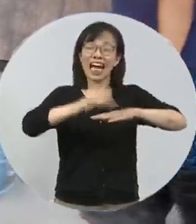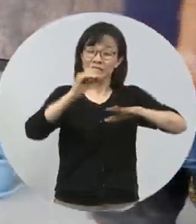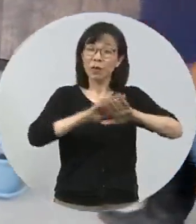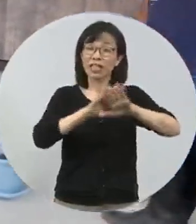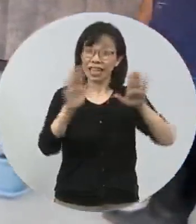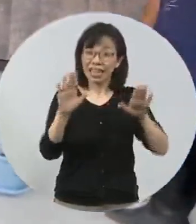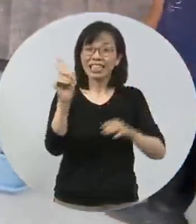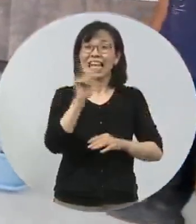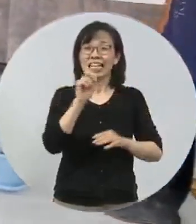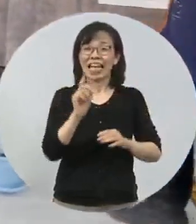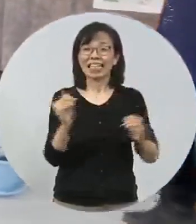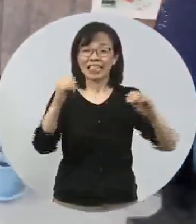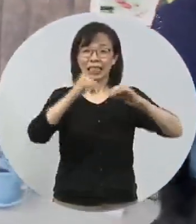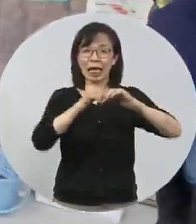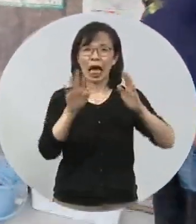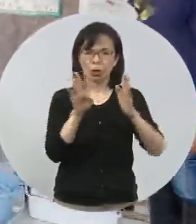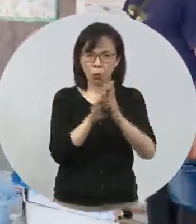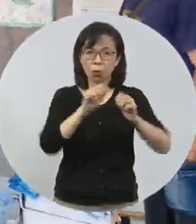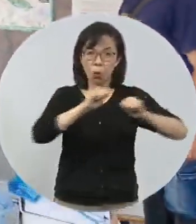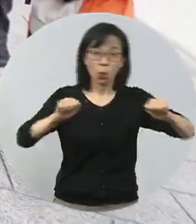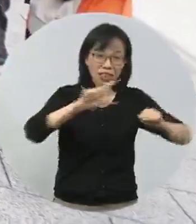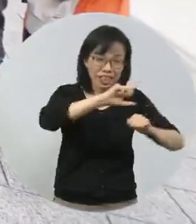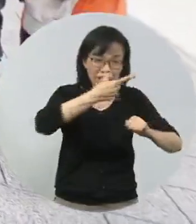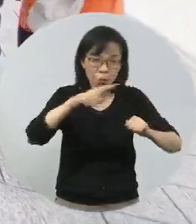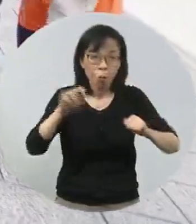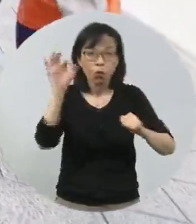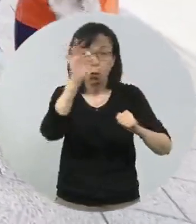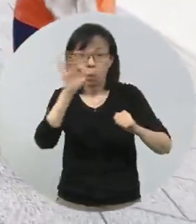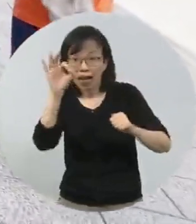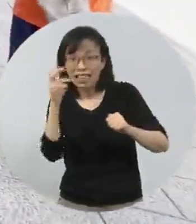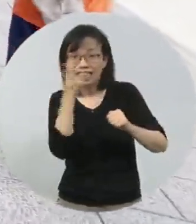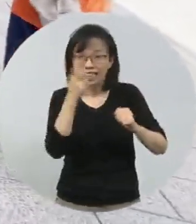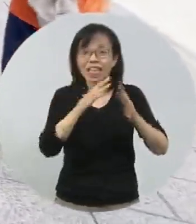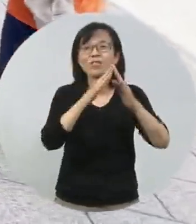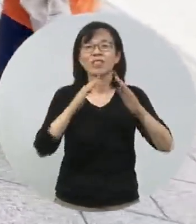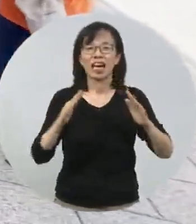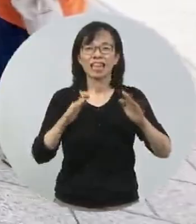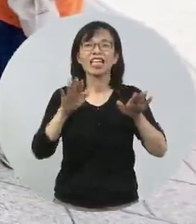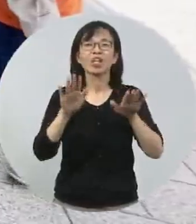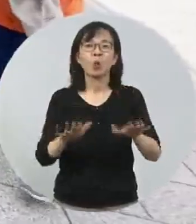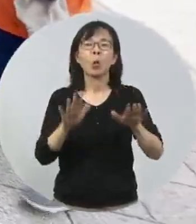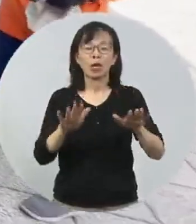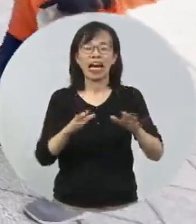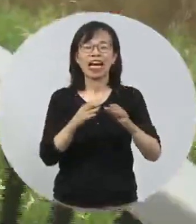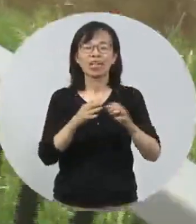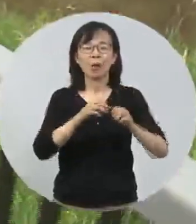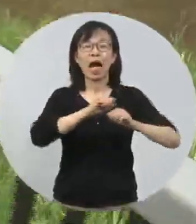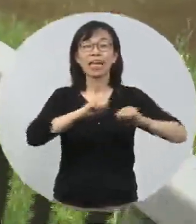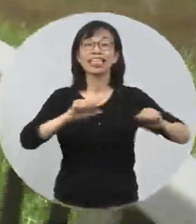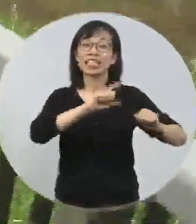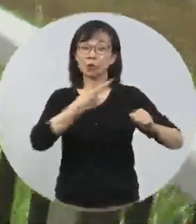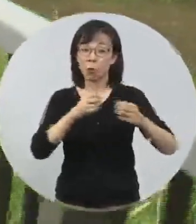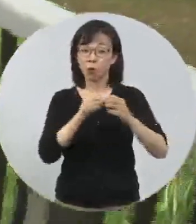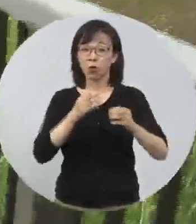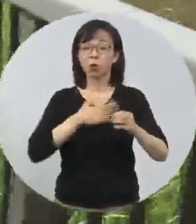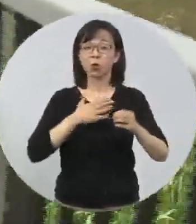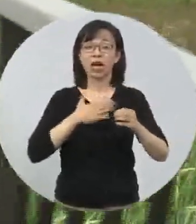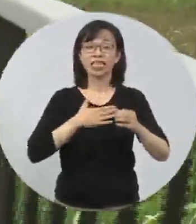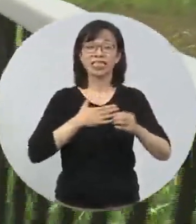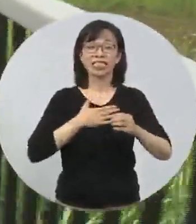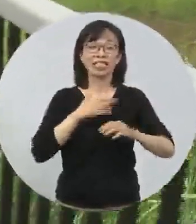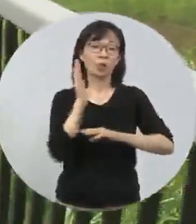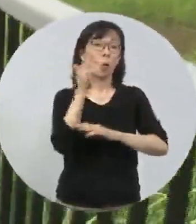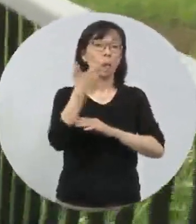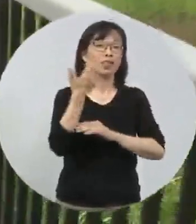が谷戸の生き物観察会です。今回は生き物に詳しい相川武史さんが講師